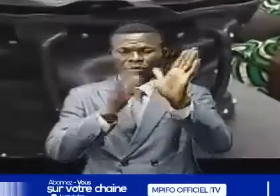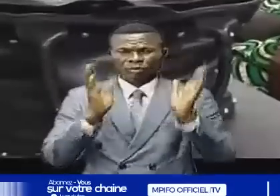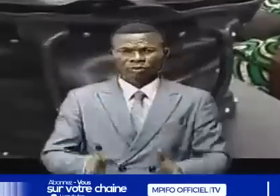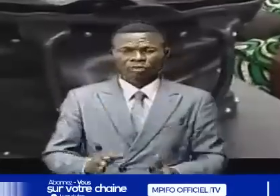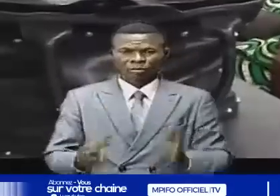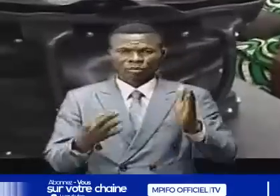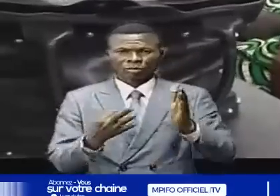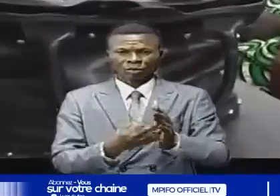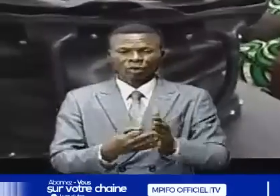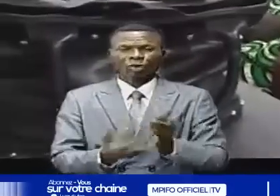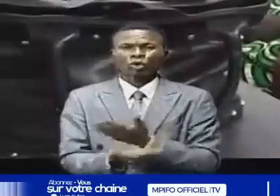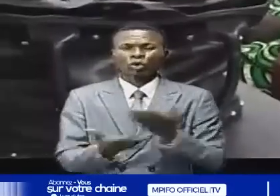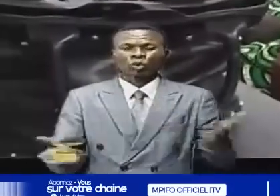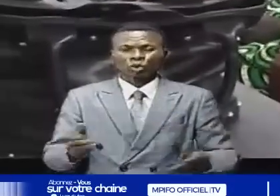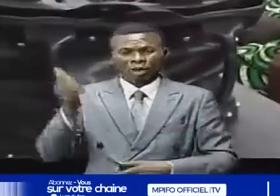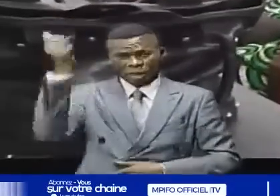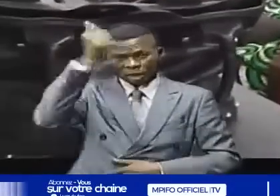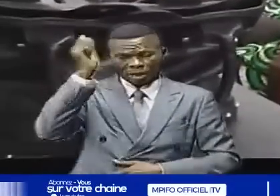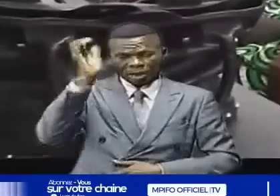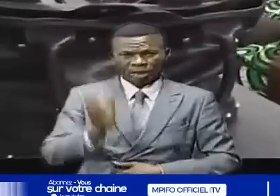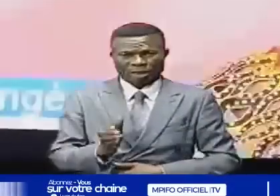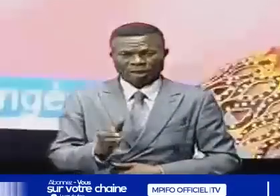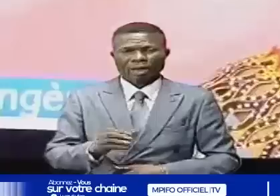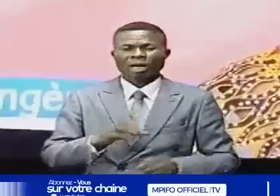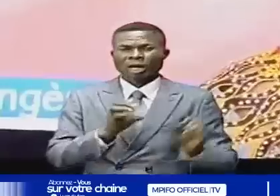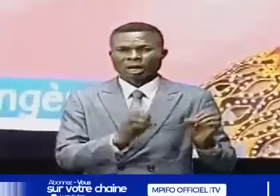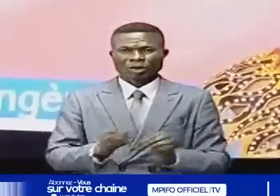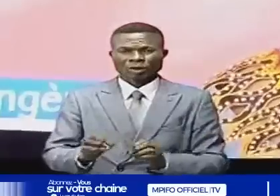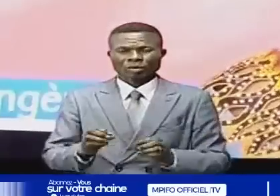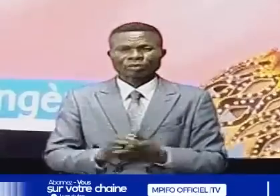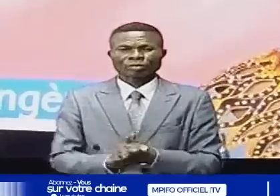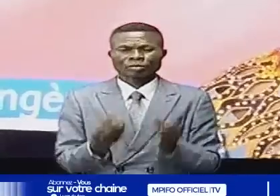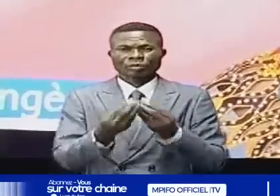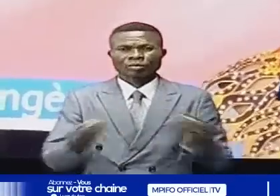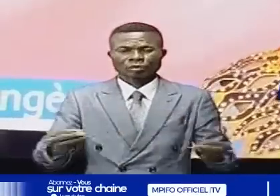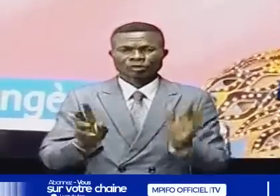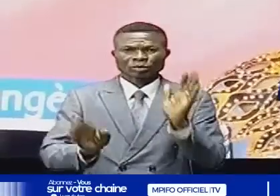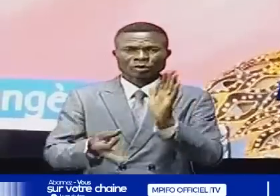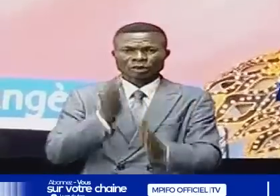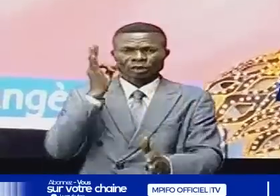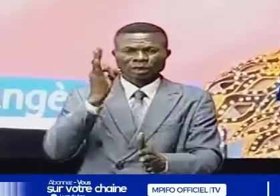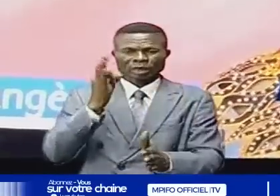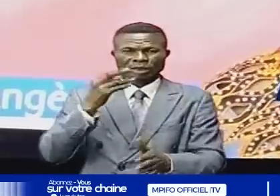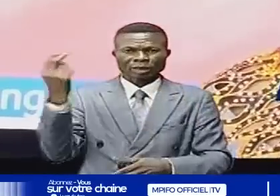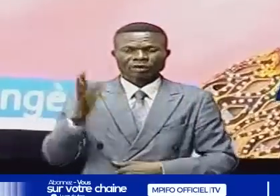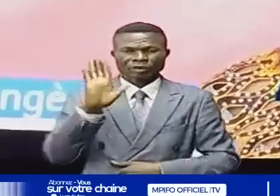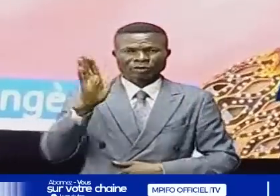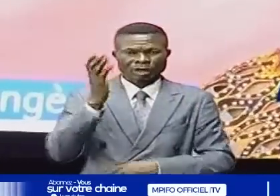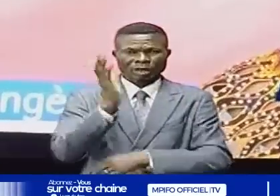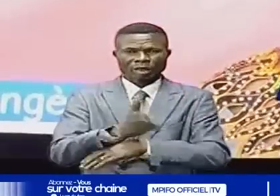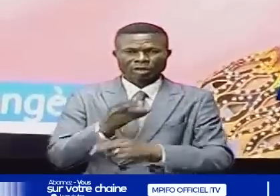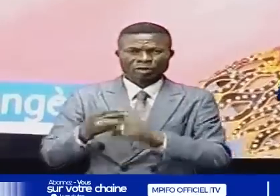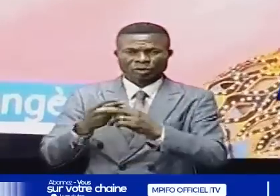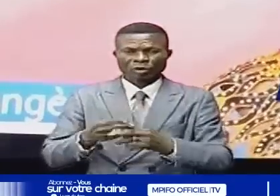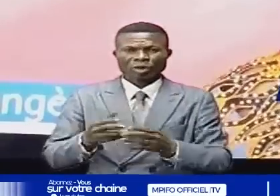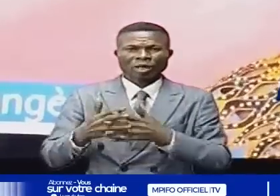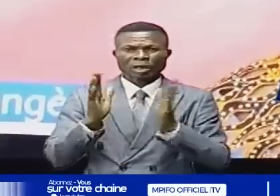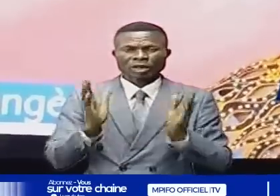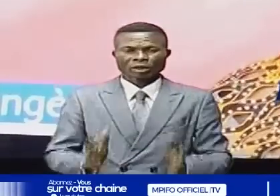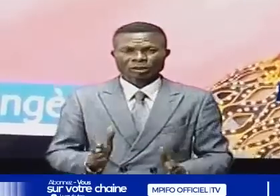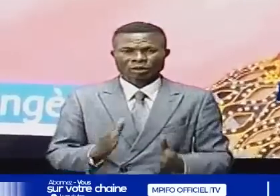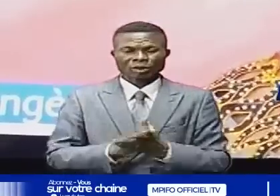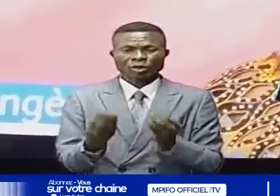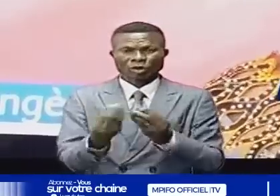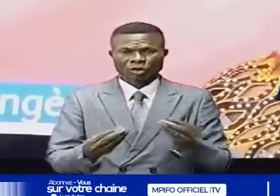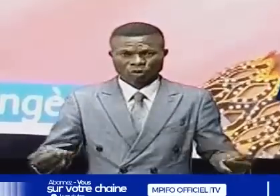WILF Afrique circonscrit cette manifestation. La résolution 1325 du Conseil de sécurité des Nations Unies. Une résolution qui